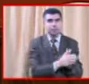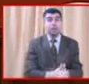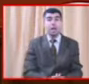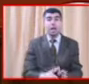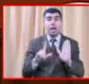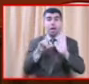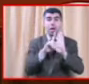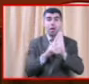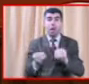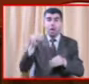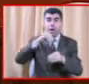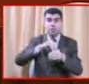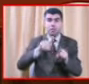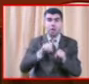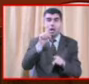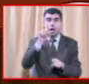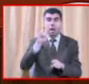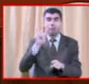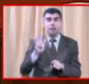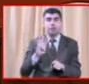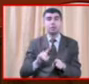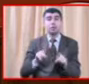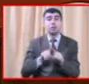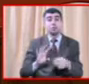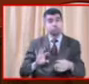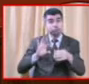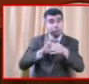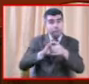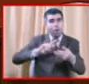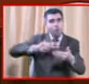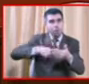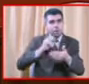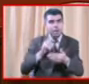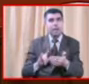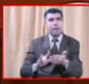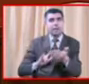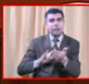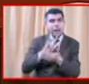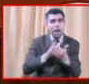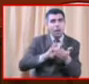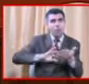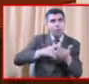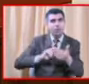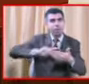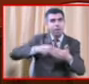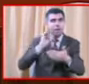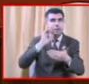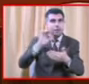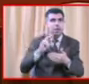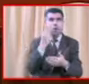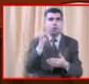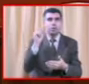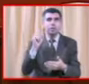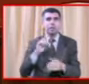رقم 4814 يوافق بموجبه على الاتفاق بشأن الخدمات الجوية الموقع بباماكو في 20